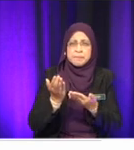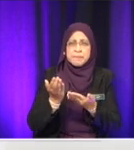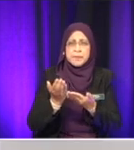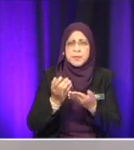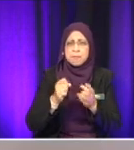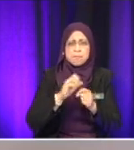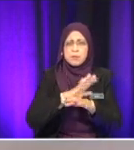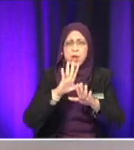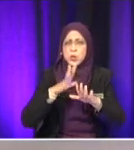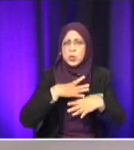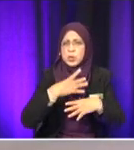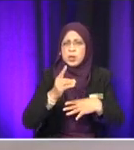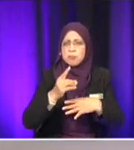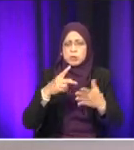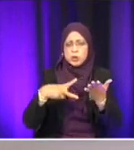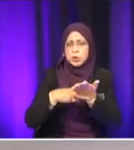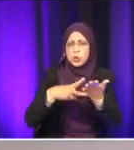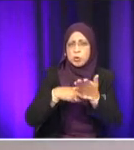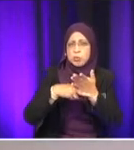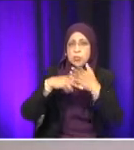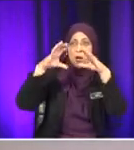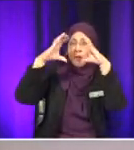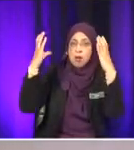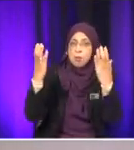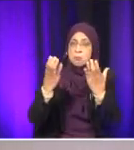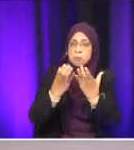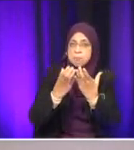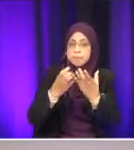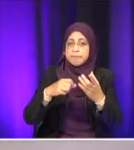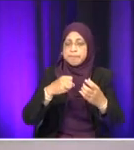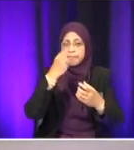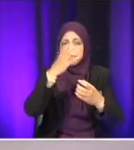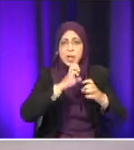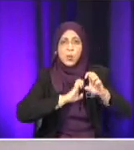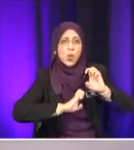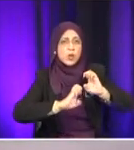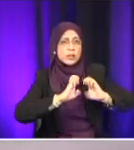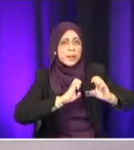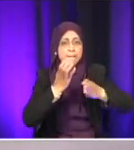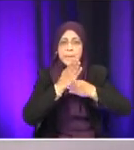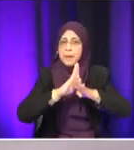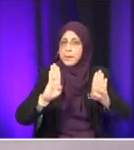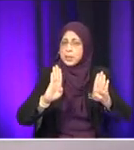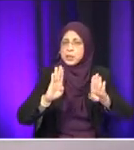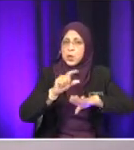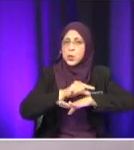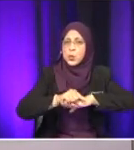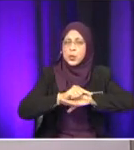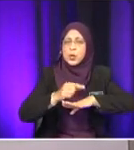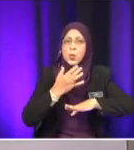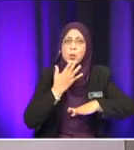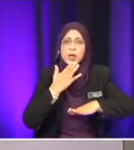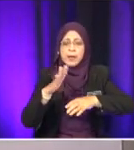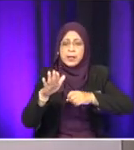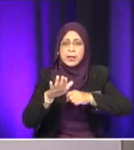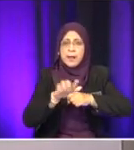menolak ide peniruan alam Luhan emosi secara bebas dan spontan penggunaan warna penggenap dan